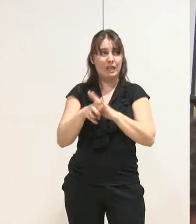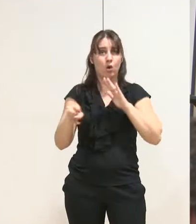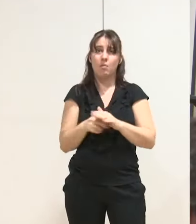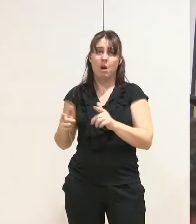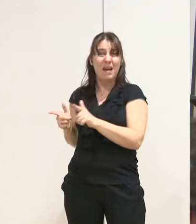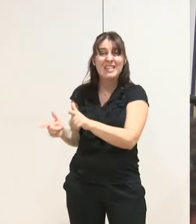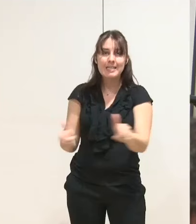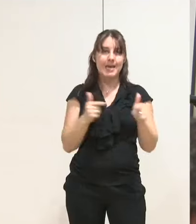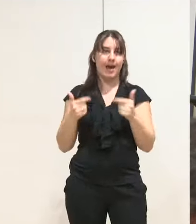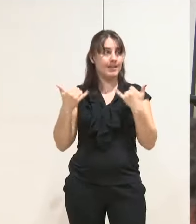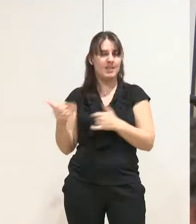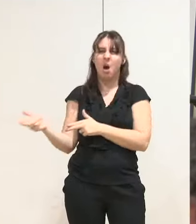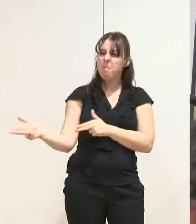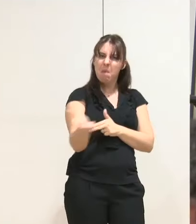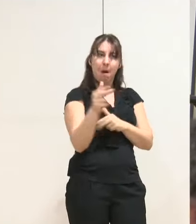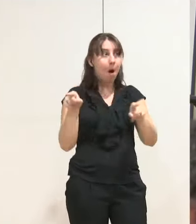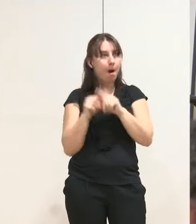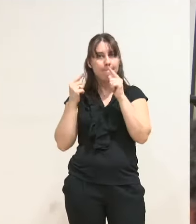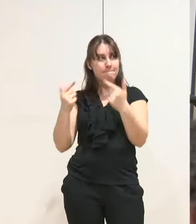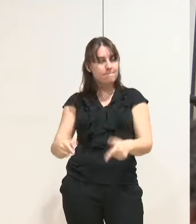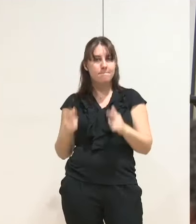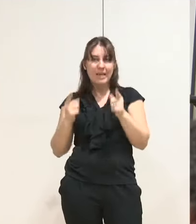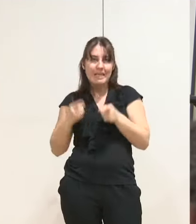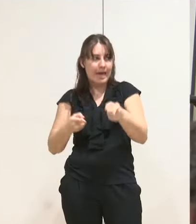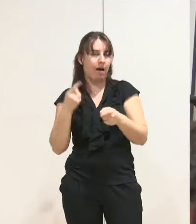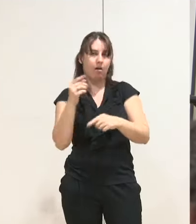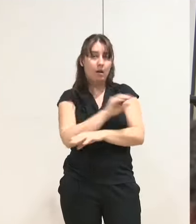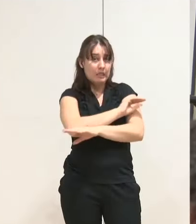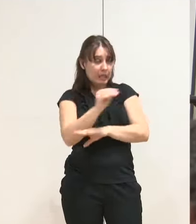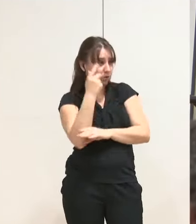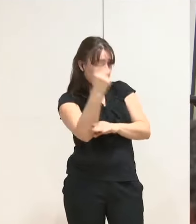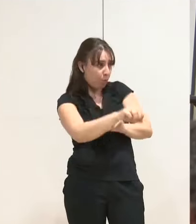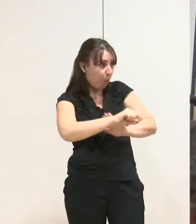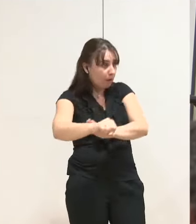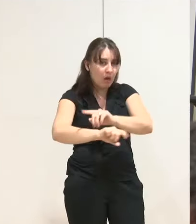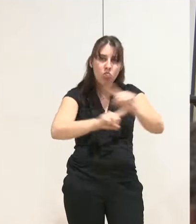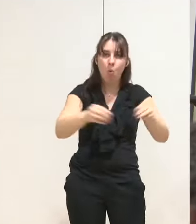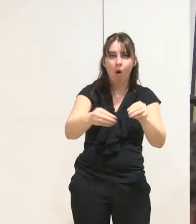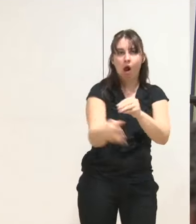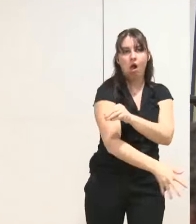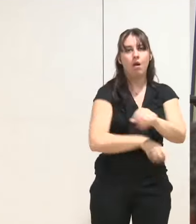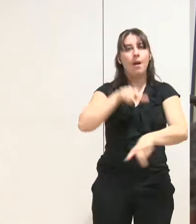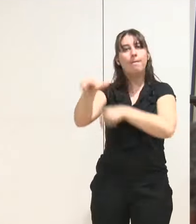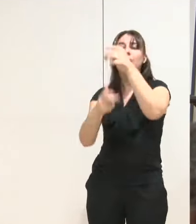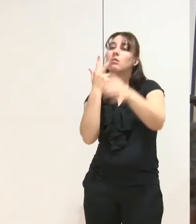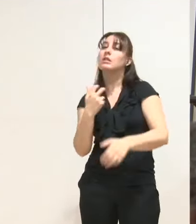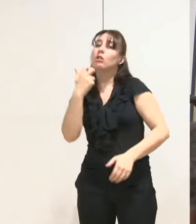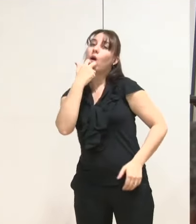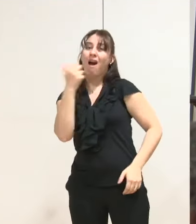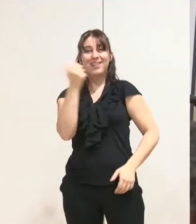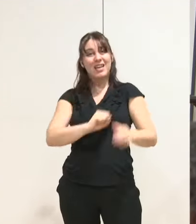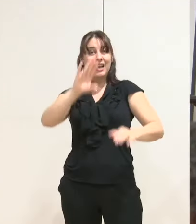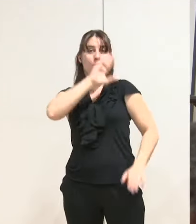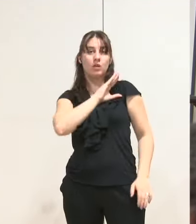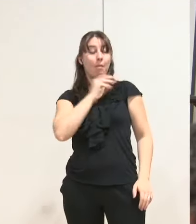l'heure actuelle dans notre ville la sécurité n'est pas votre priorité et la sécurité des citoyens est de votre ressort